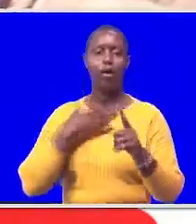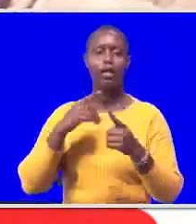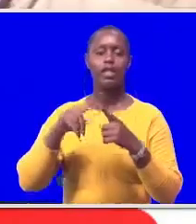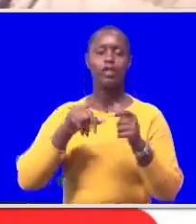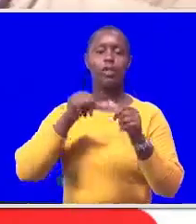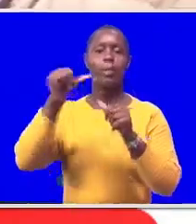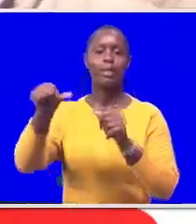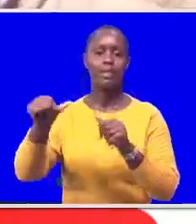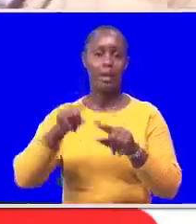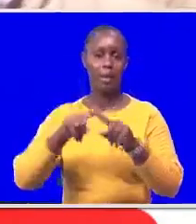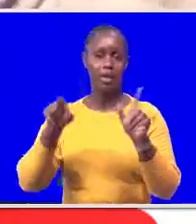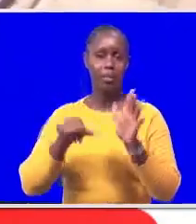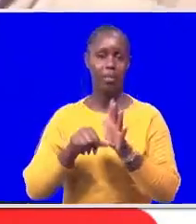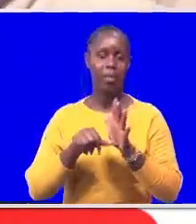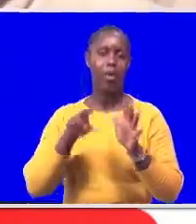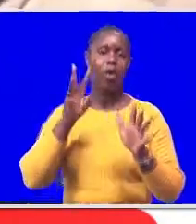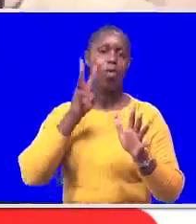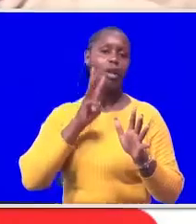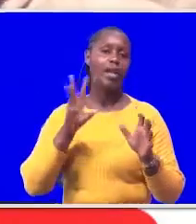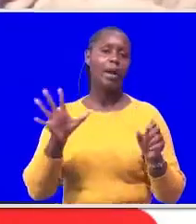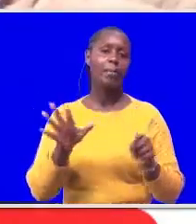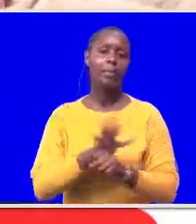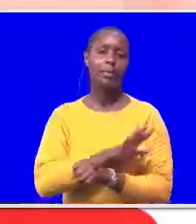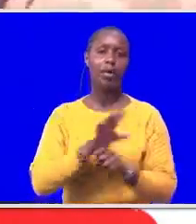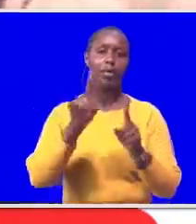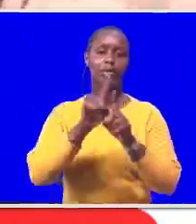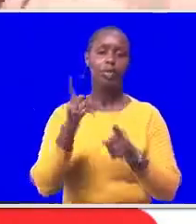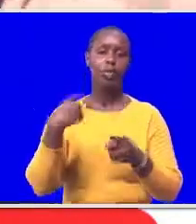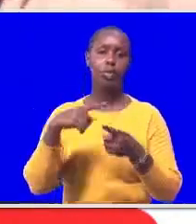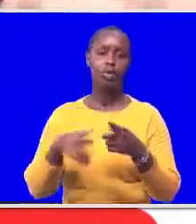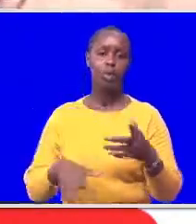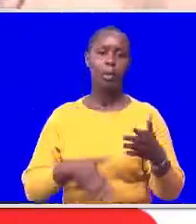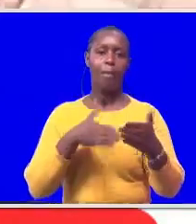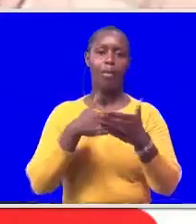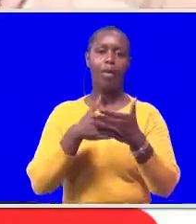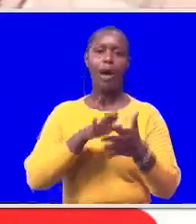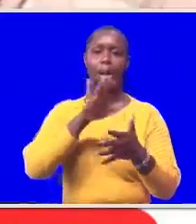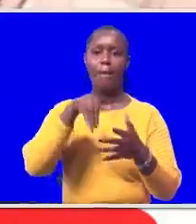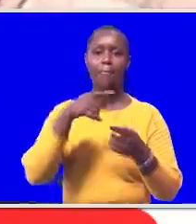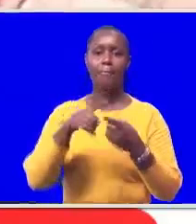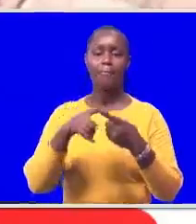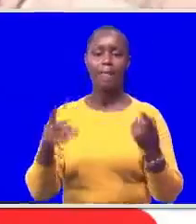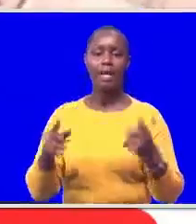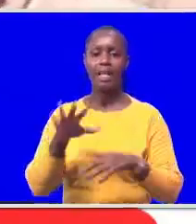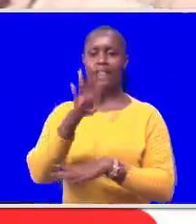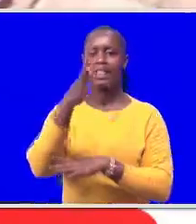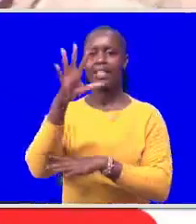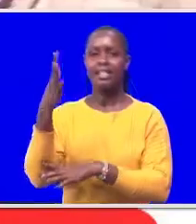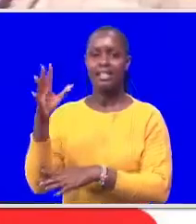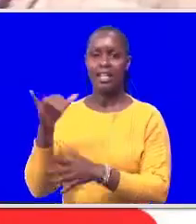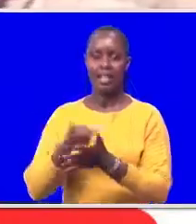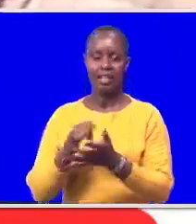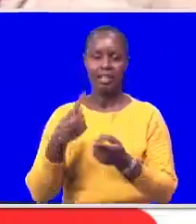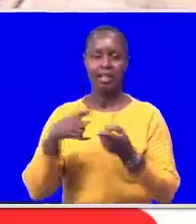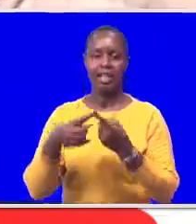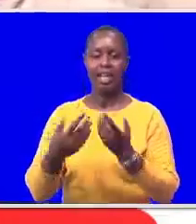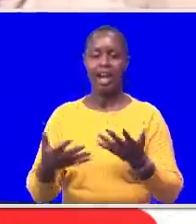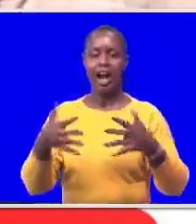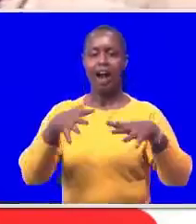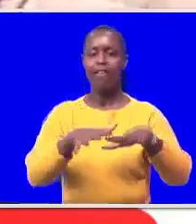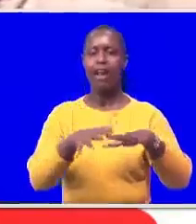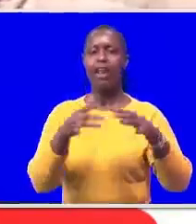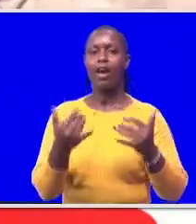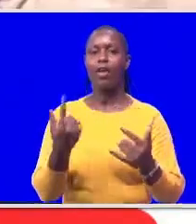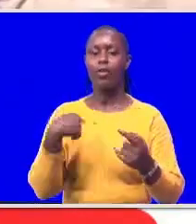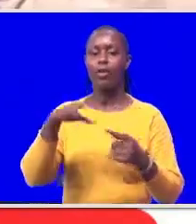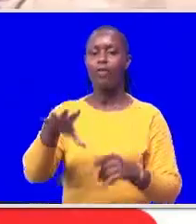hiyo maji ikamchukua. Sasa hata alikuwa amefunikwa pale na hiyo majani ya mto ilikuwa imemfunika pale. Sasa hii ndio